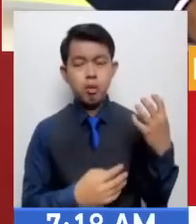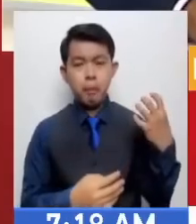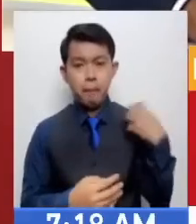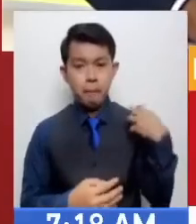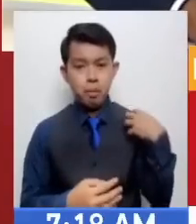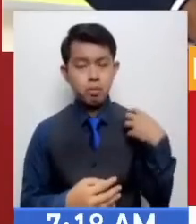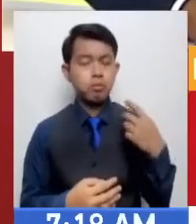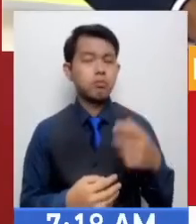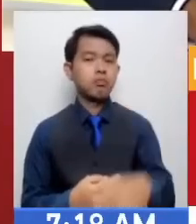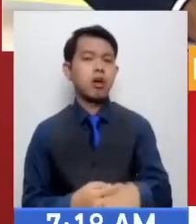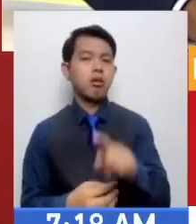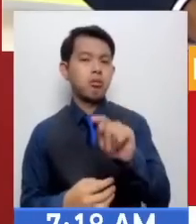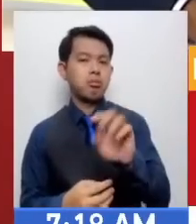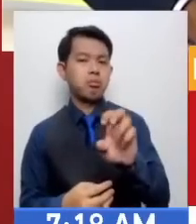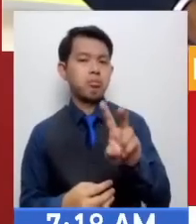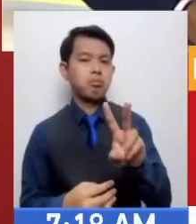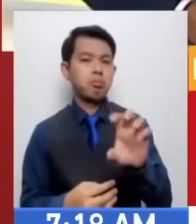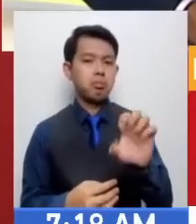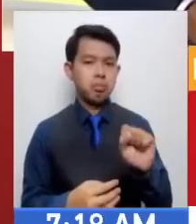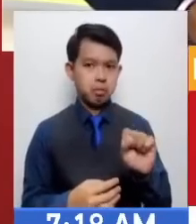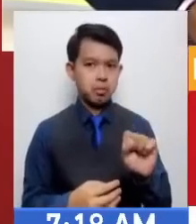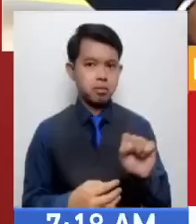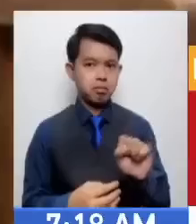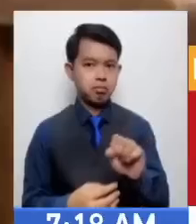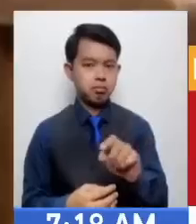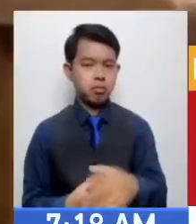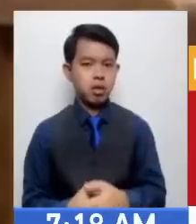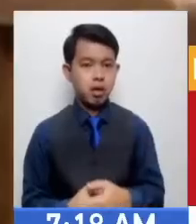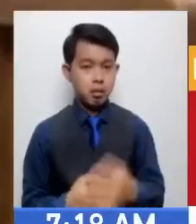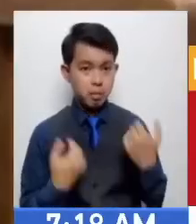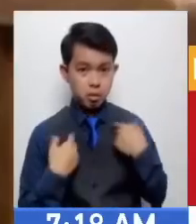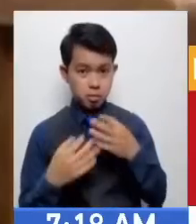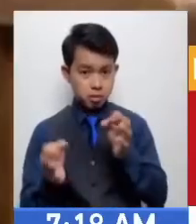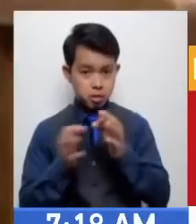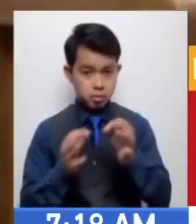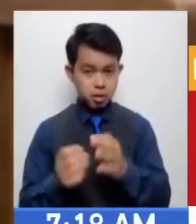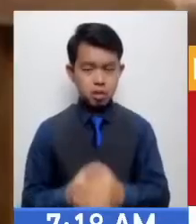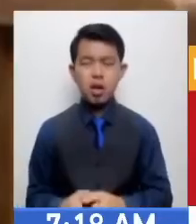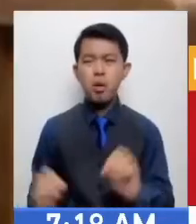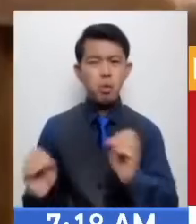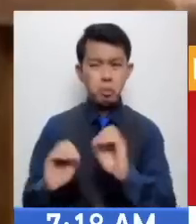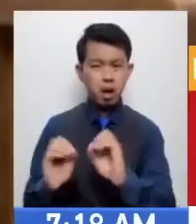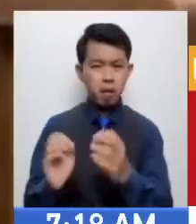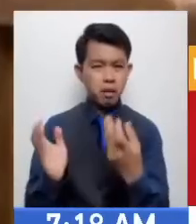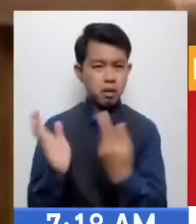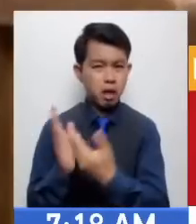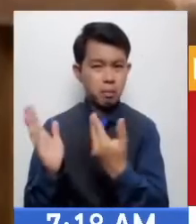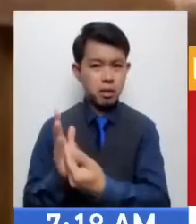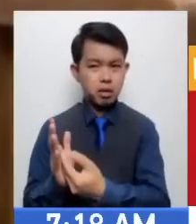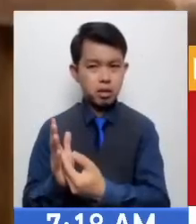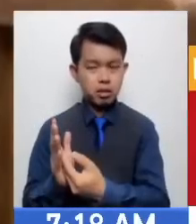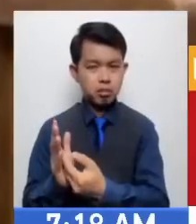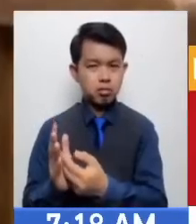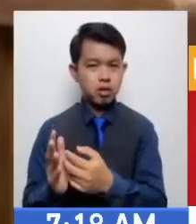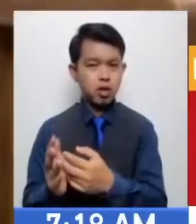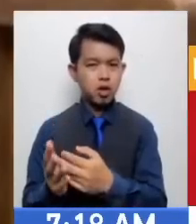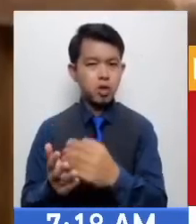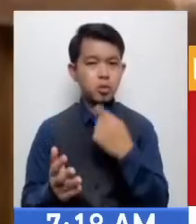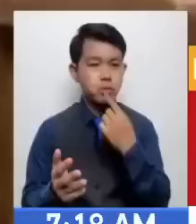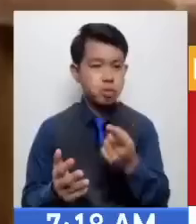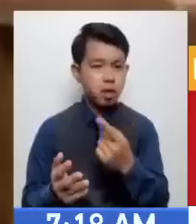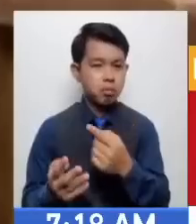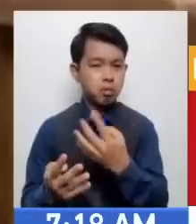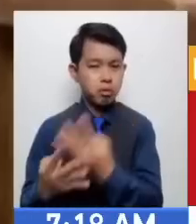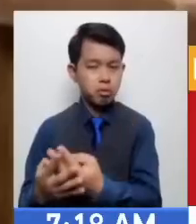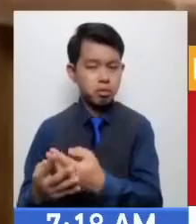attorney? Wala naman pong nag-direct evidence eh. Ito pong sinasabi nila nagtuturo kay